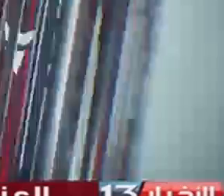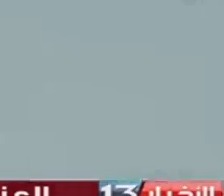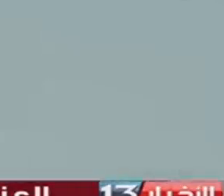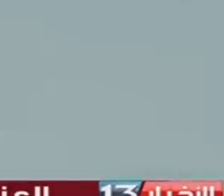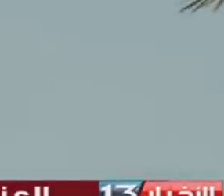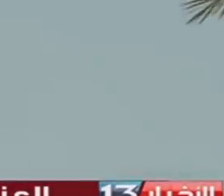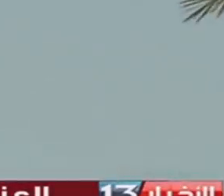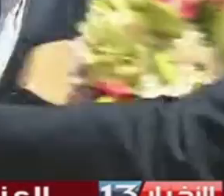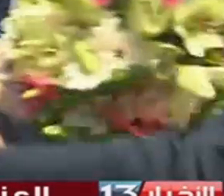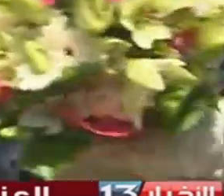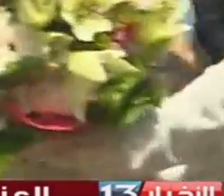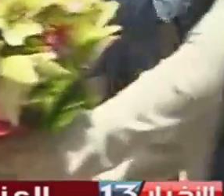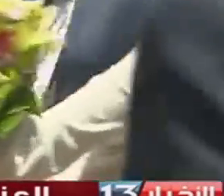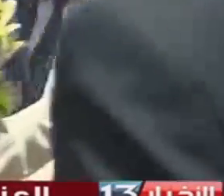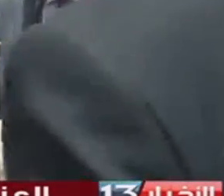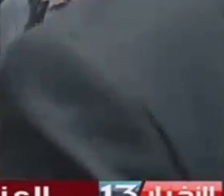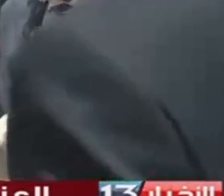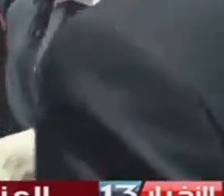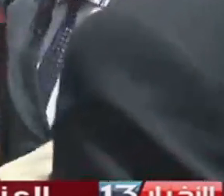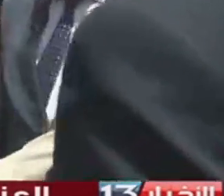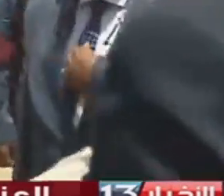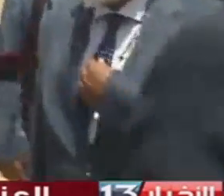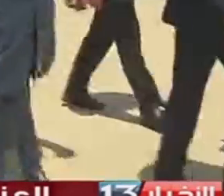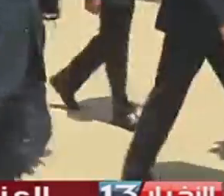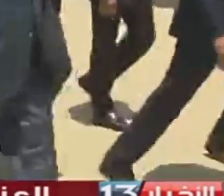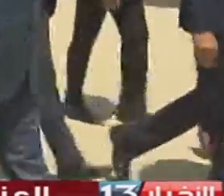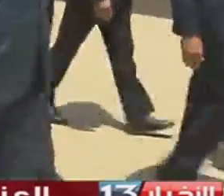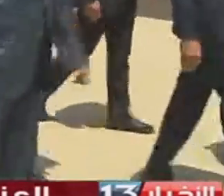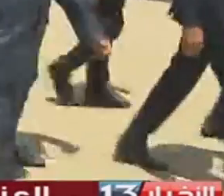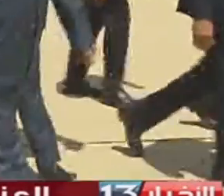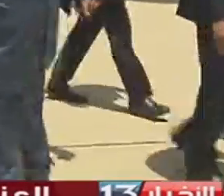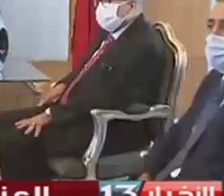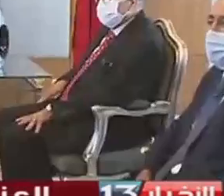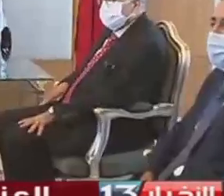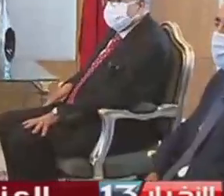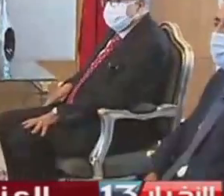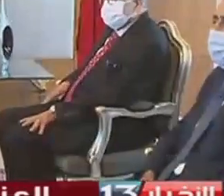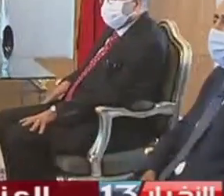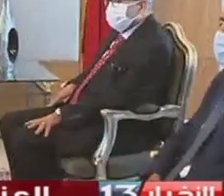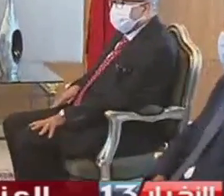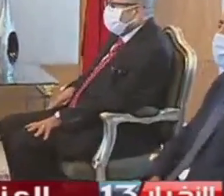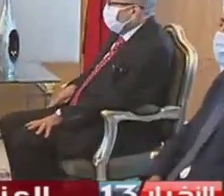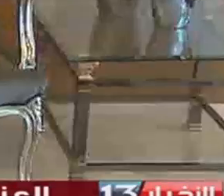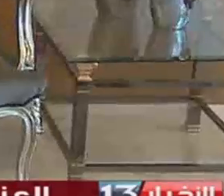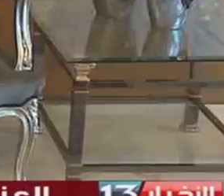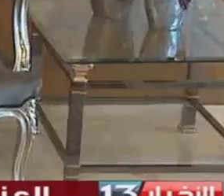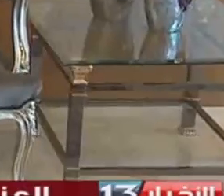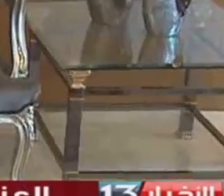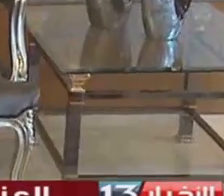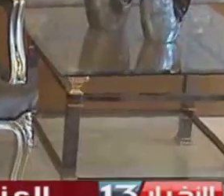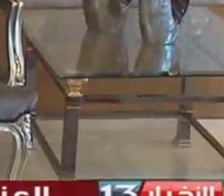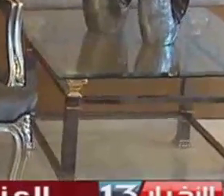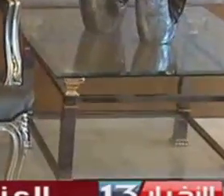خلال زيارته للمغرب وبهدف حل الأزمة الليبية وسبل إنهائها، رئيس مجلس النواب الليبي يلتقي نظيره المغربي وعددا من